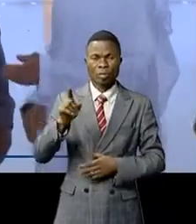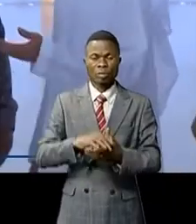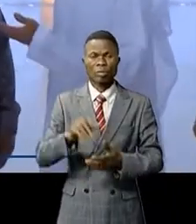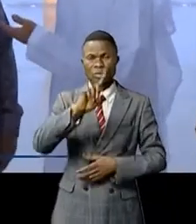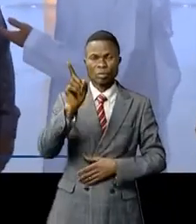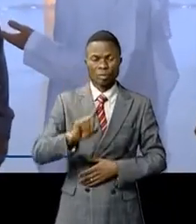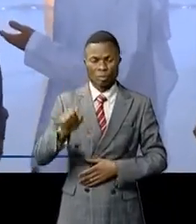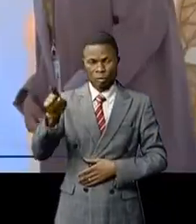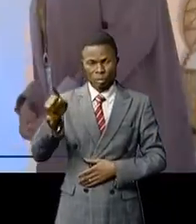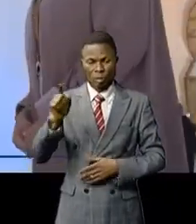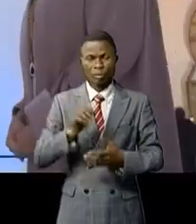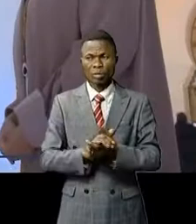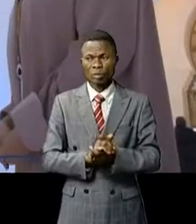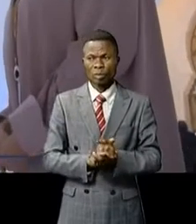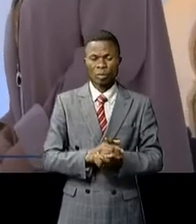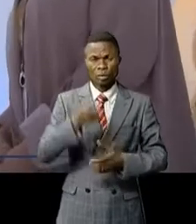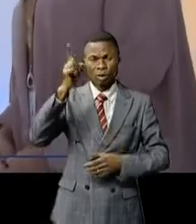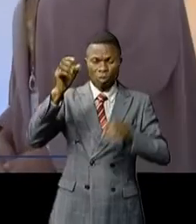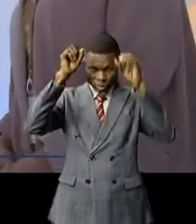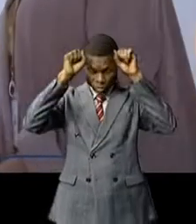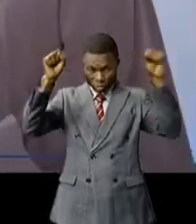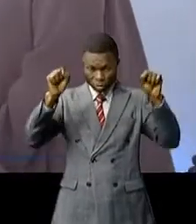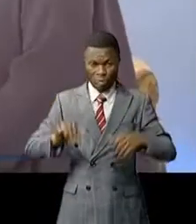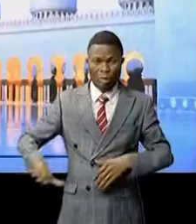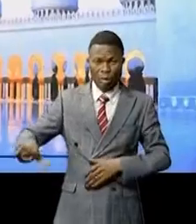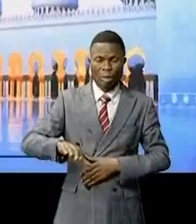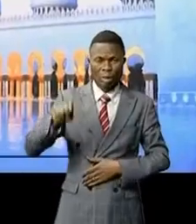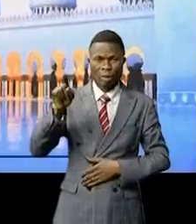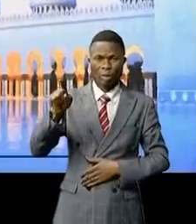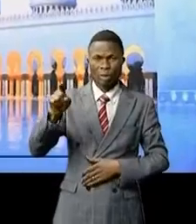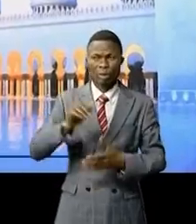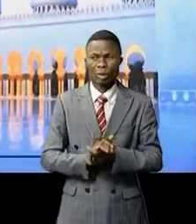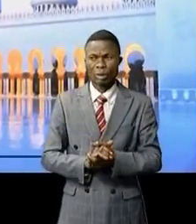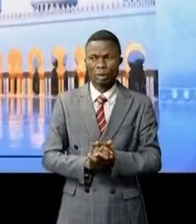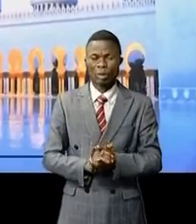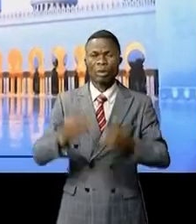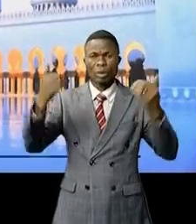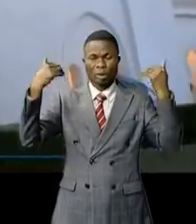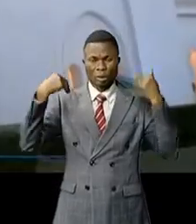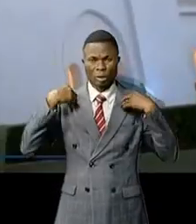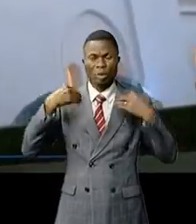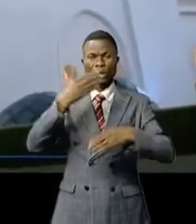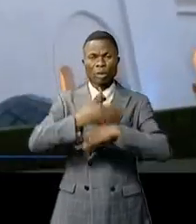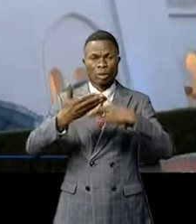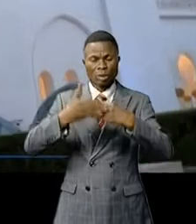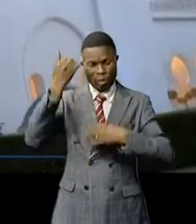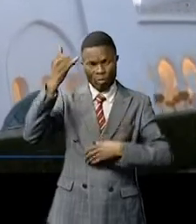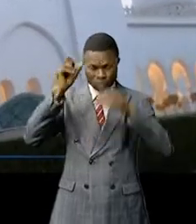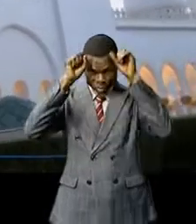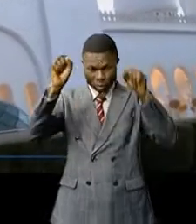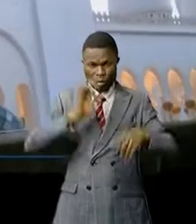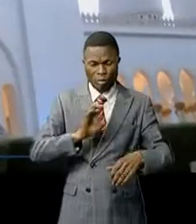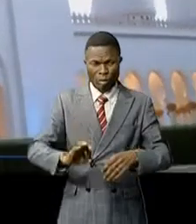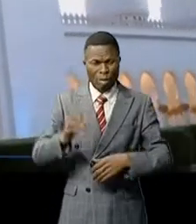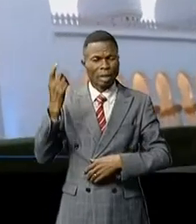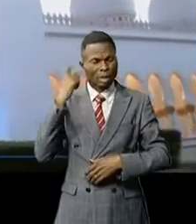Sultan Al-Nahyan, premier président des Émirats Arabes Unis et commanditaire de l'édifice, le chef de l'État a eu des